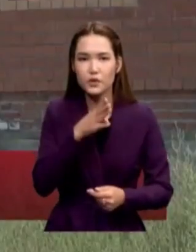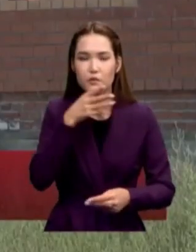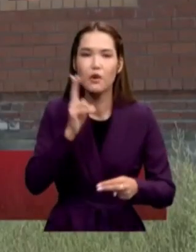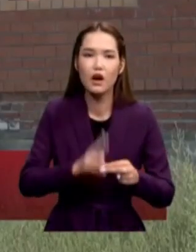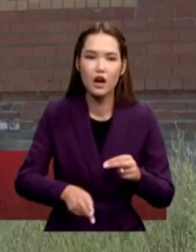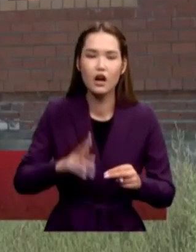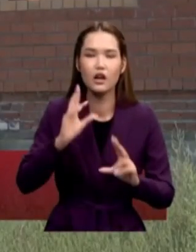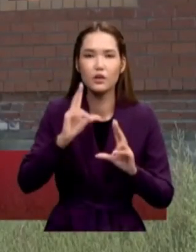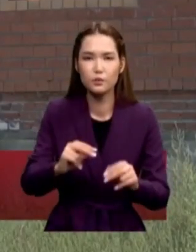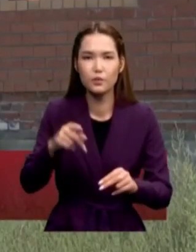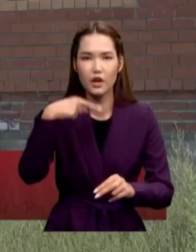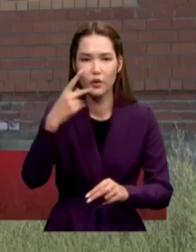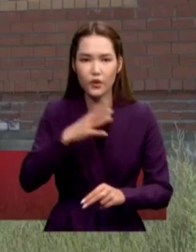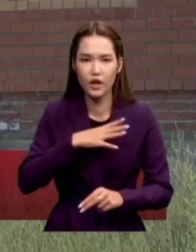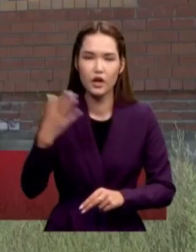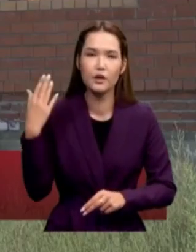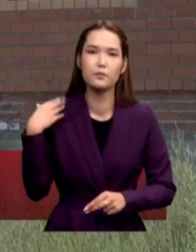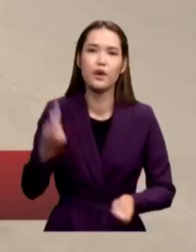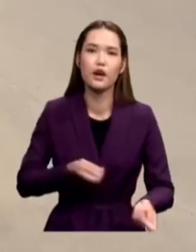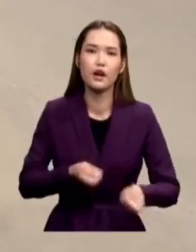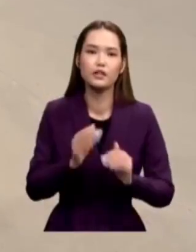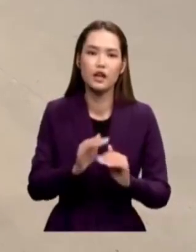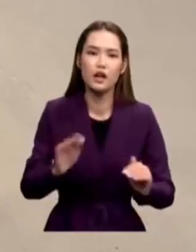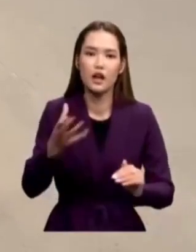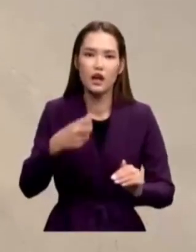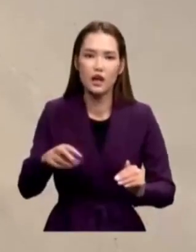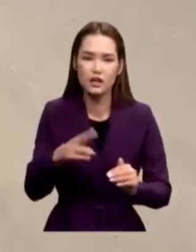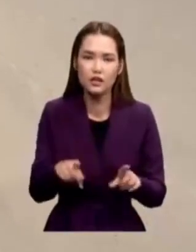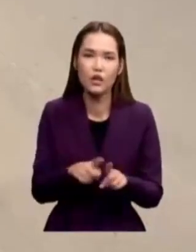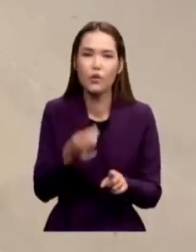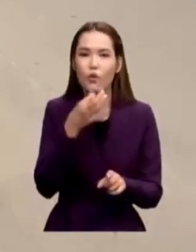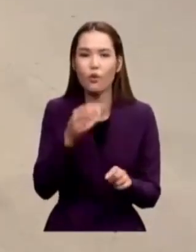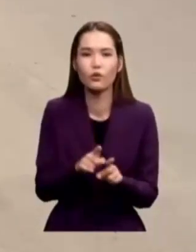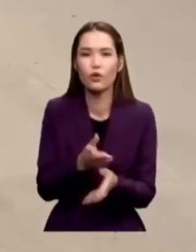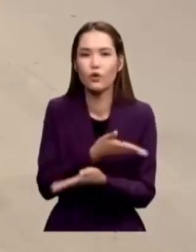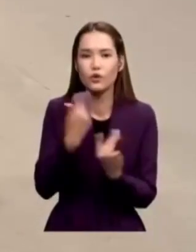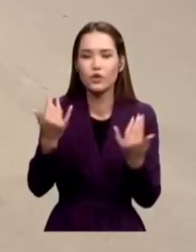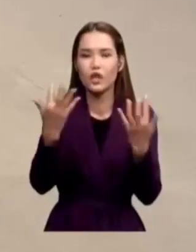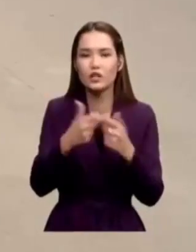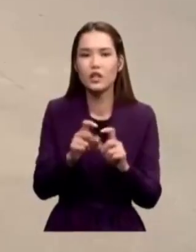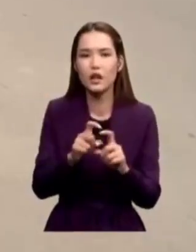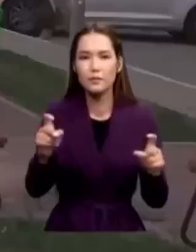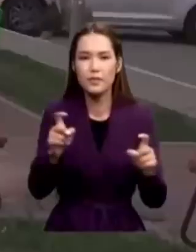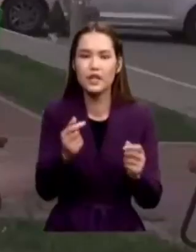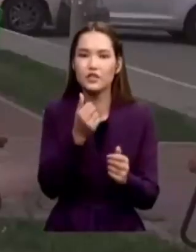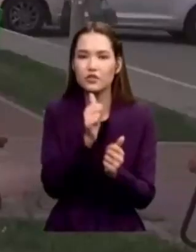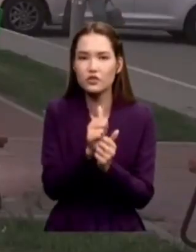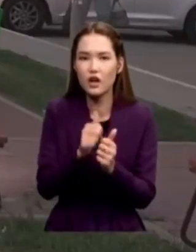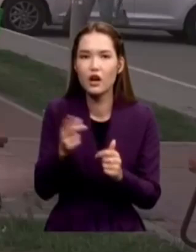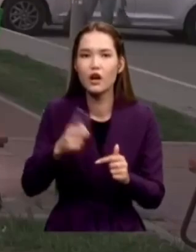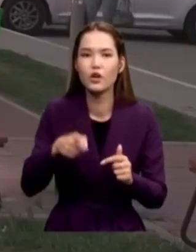дейді басшылар. Бұл шағын аудандарда балабақша атымен жоқ. Биылғы санақ бойынша мектеп жасына дейінгі